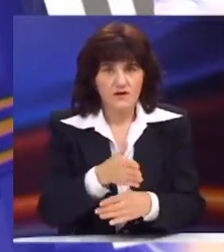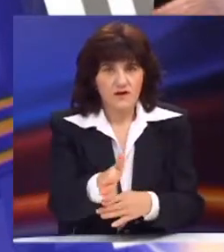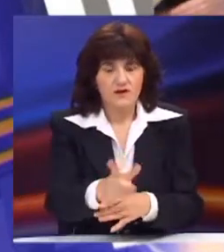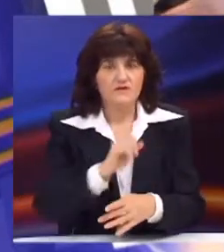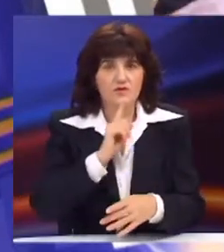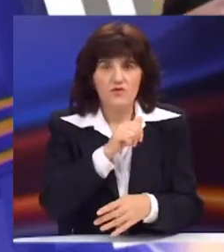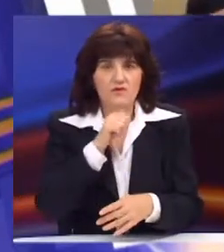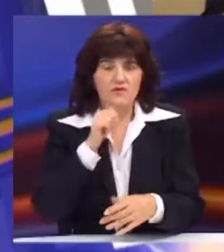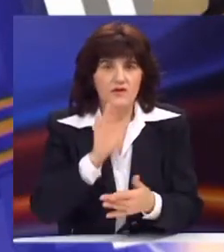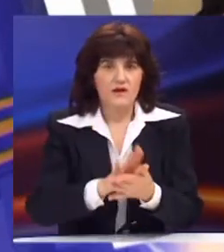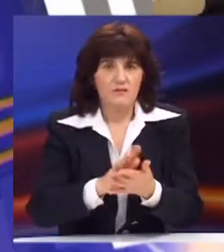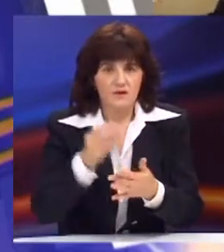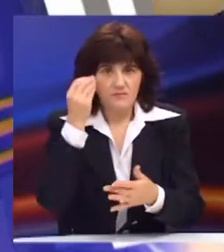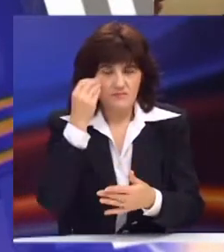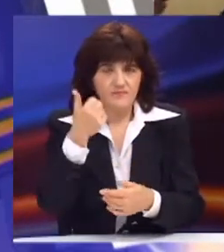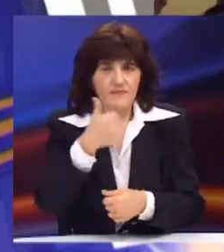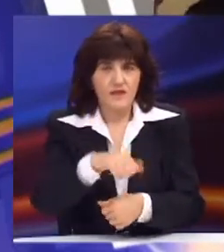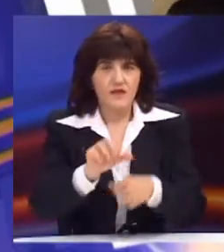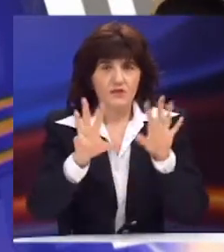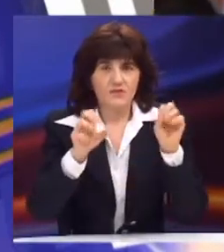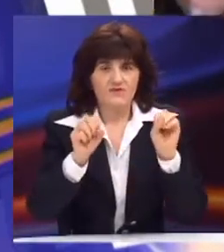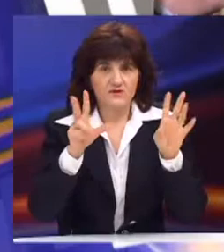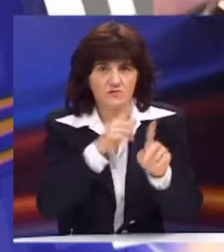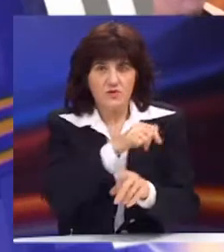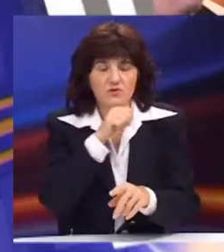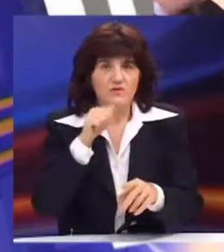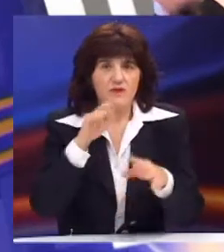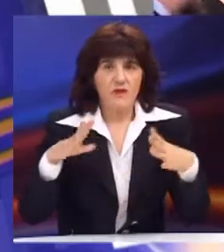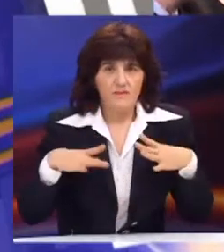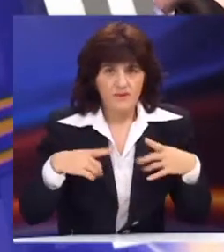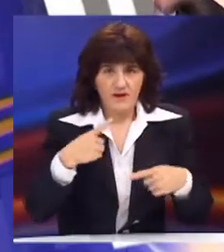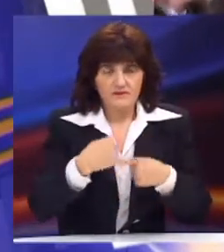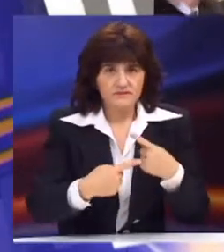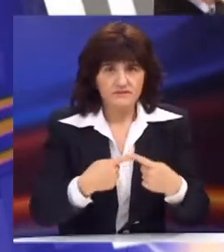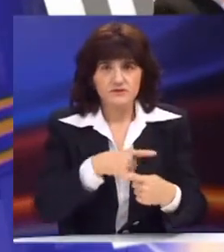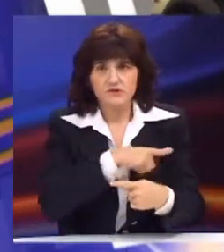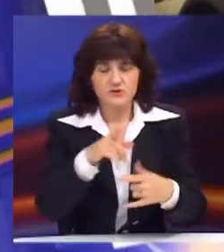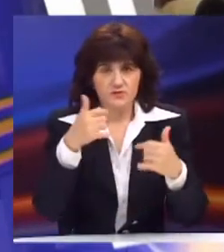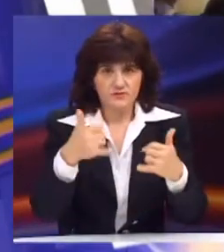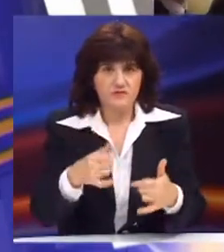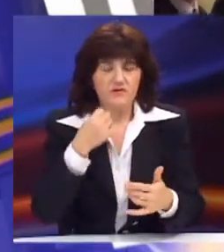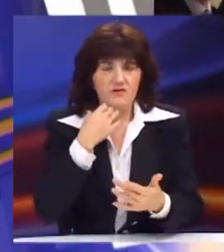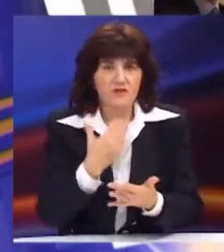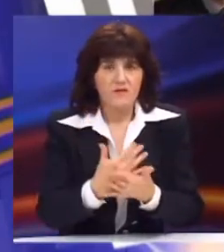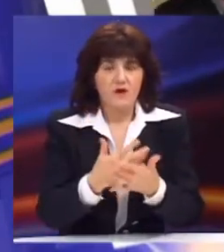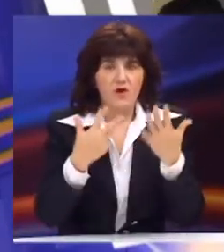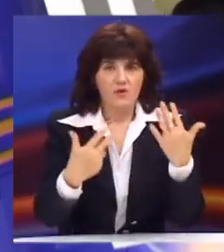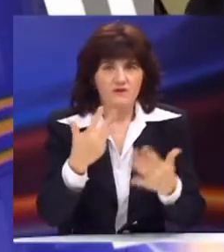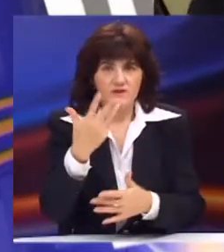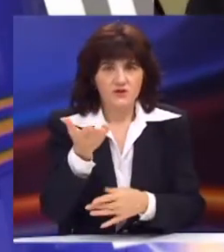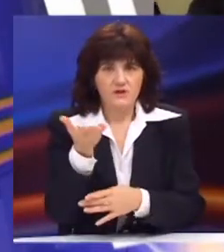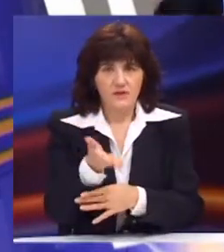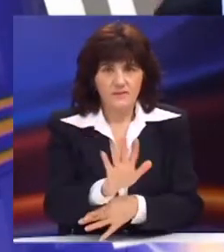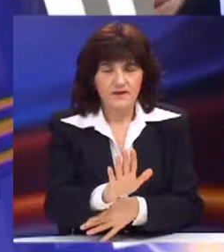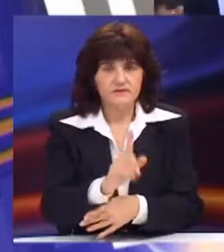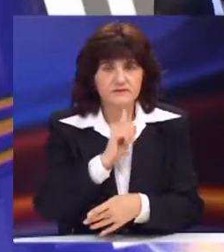Bunjevce to Velika narodna skupština iz 1918. nacionalni praznik Bunjevaca, kada su 84 delegata ove nacionalne